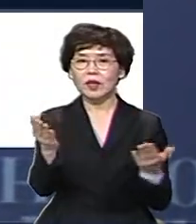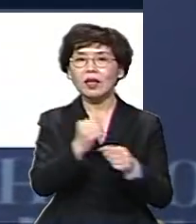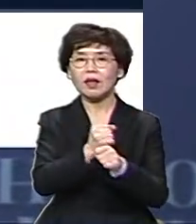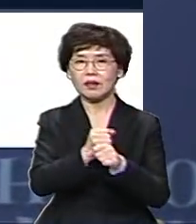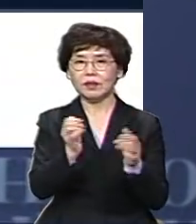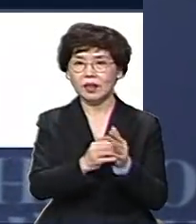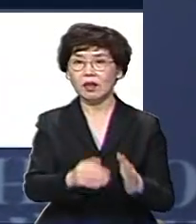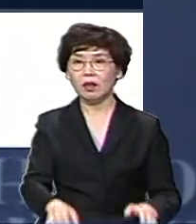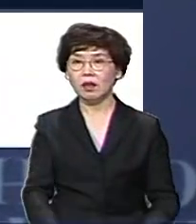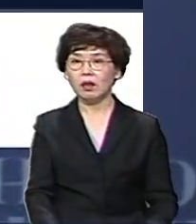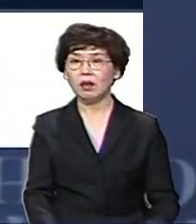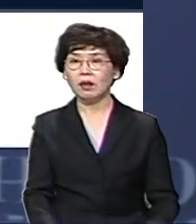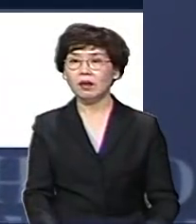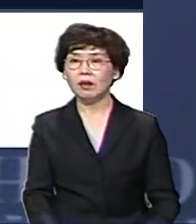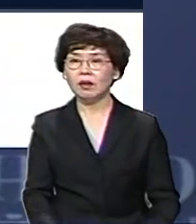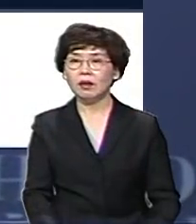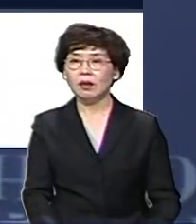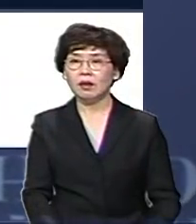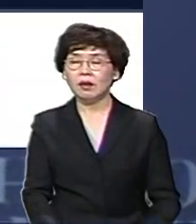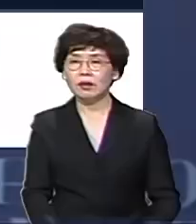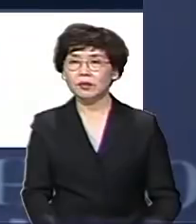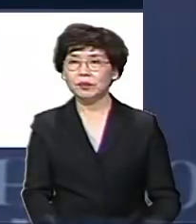했습니다.